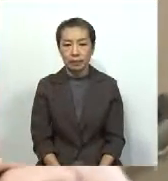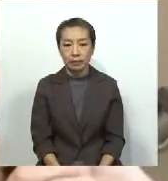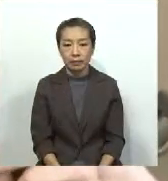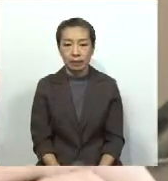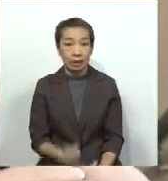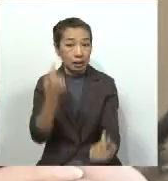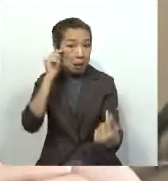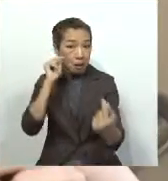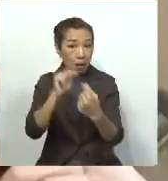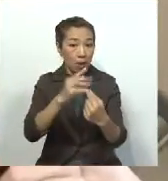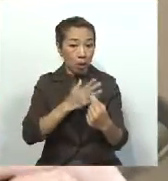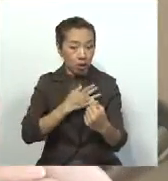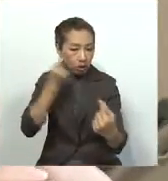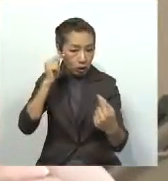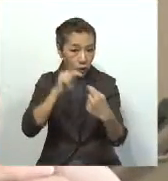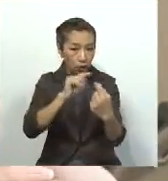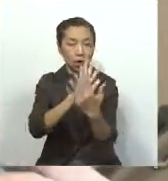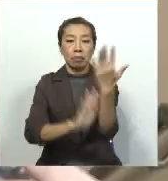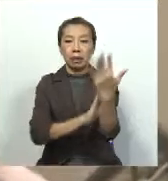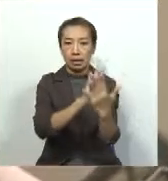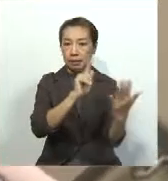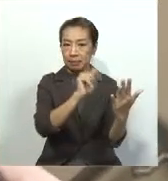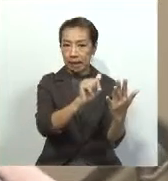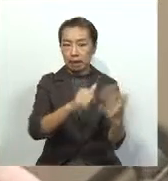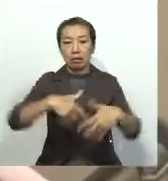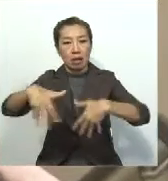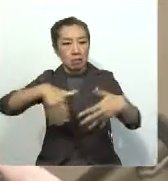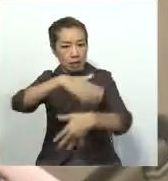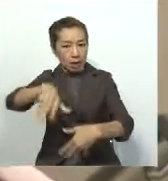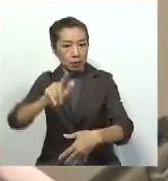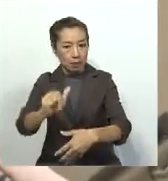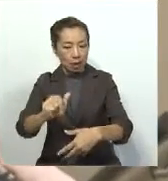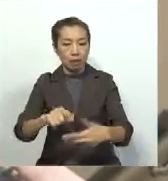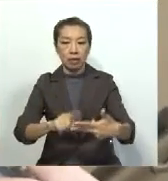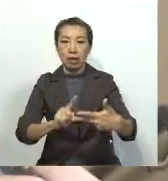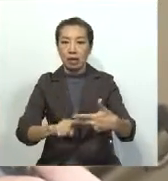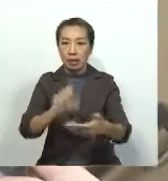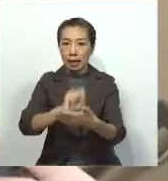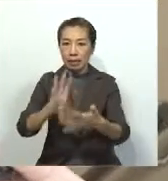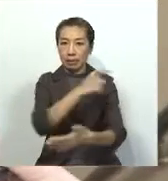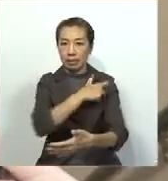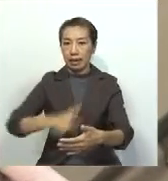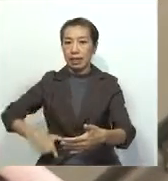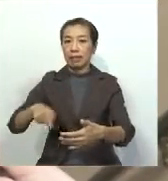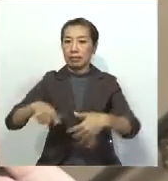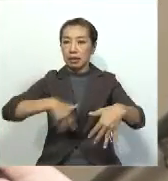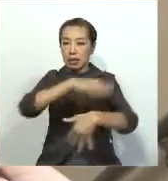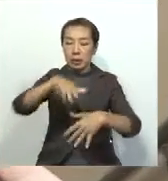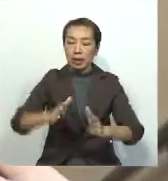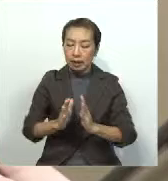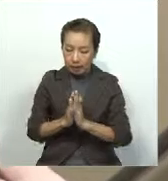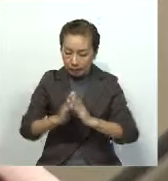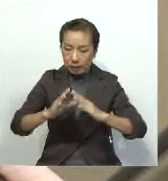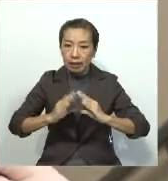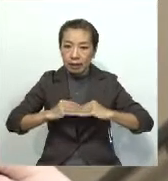ร ประเทศไทยประชาชนนะครับแล้วก็สถาบันที่เป็นที่เคารพสูงสุดนะ